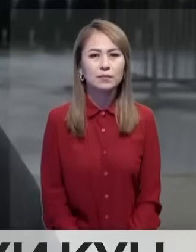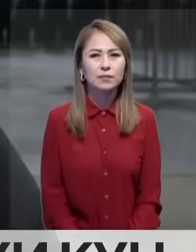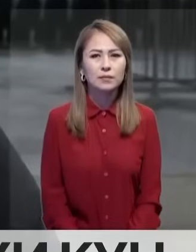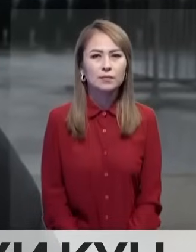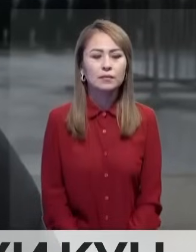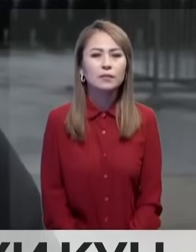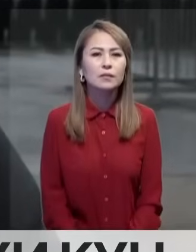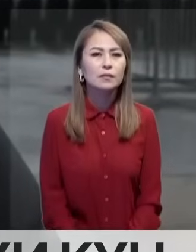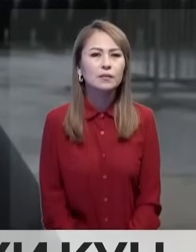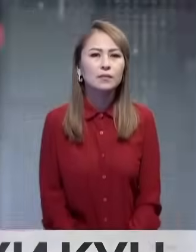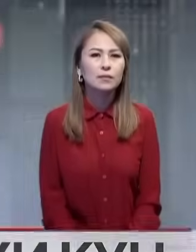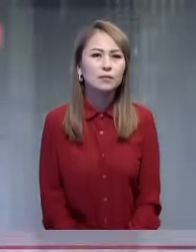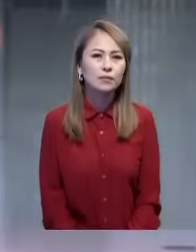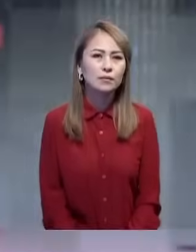қаласы.